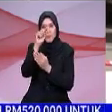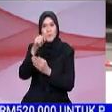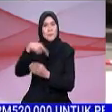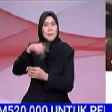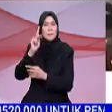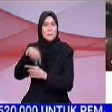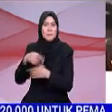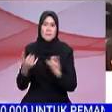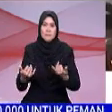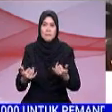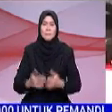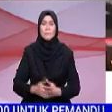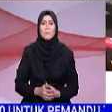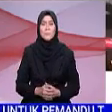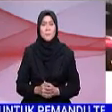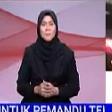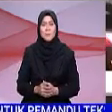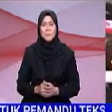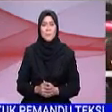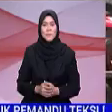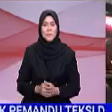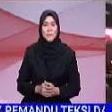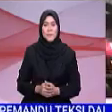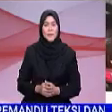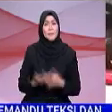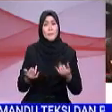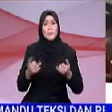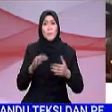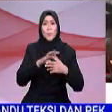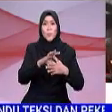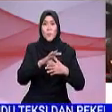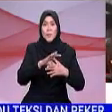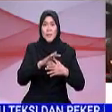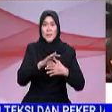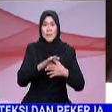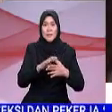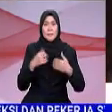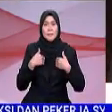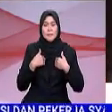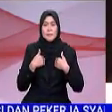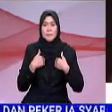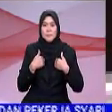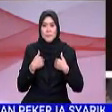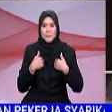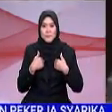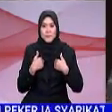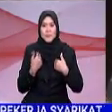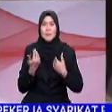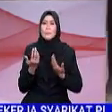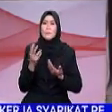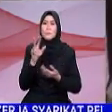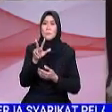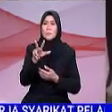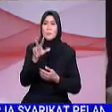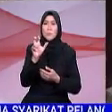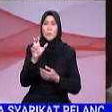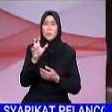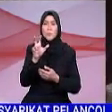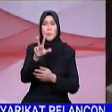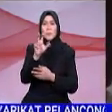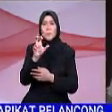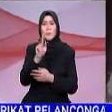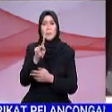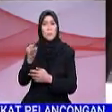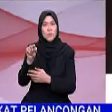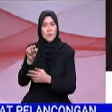inilah. Hari ini daging kami ada bawa dalam 2 ekor, anggaran dalam 300